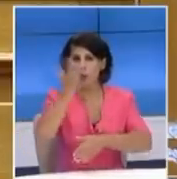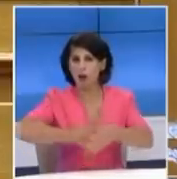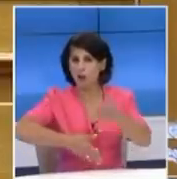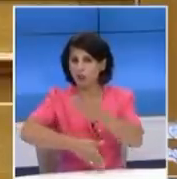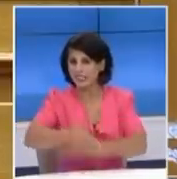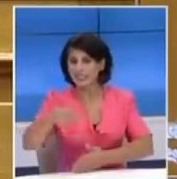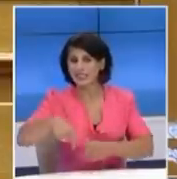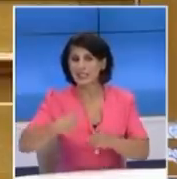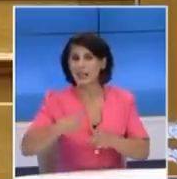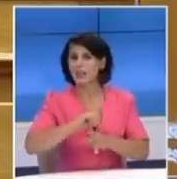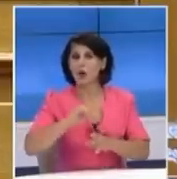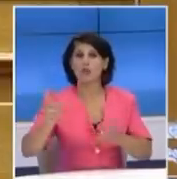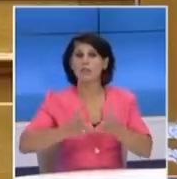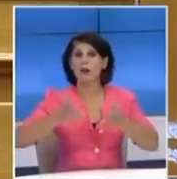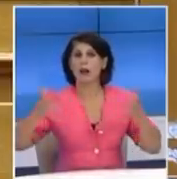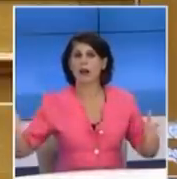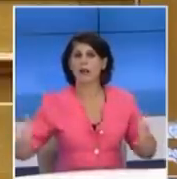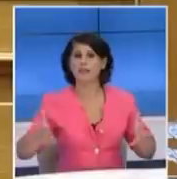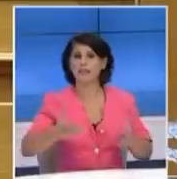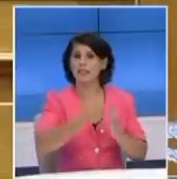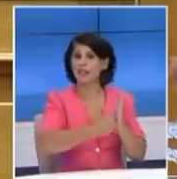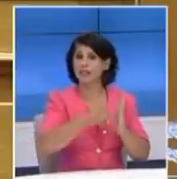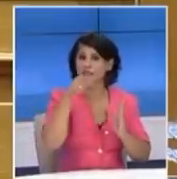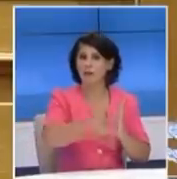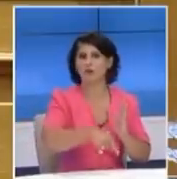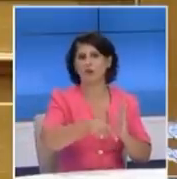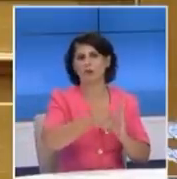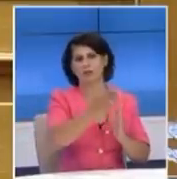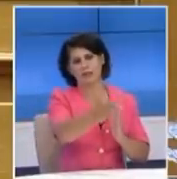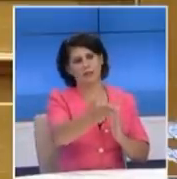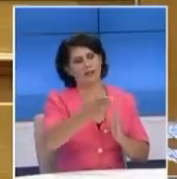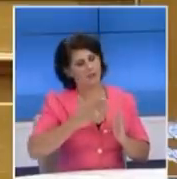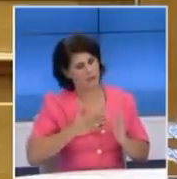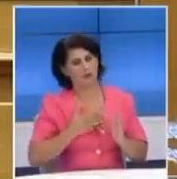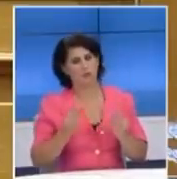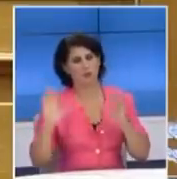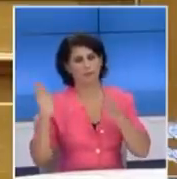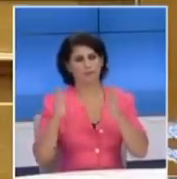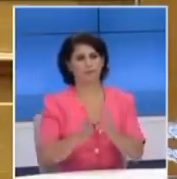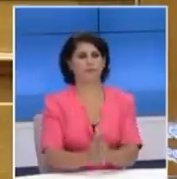ακροτηρίασε την Ελλάδα, όχι τη μεγάλωσε, και δεν σας αξίζει εσάς αυτό ειδικά. Σας ευχαριστώ πάρα πολύ.